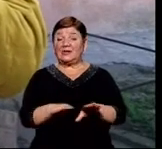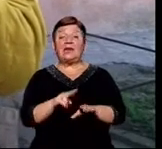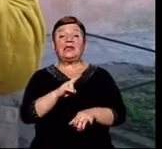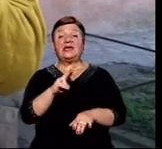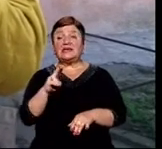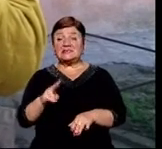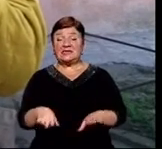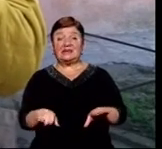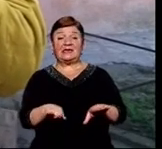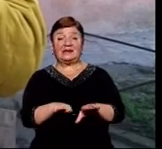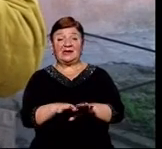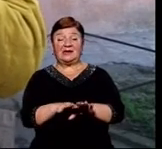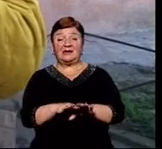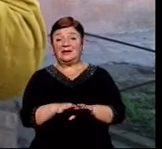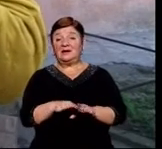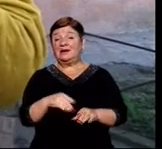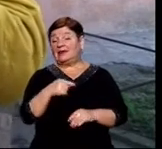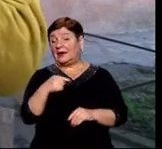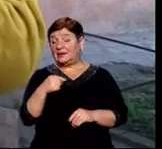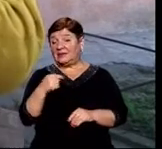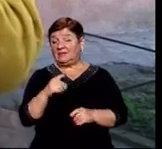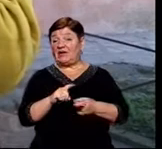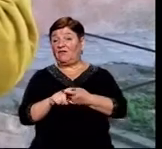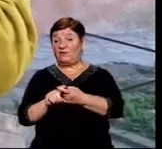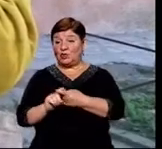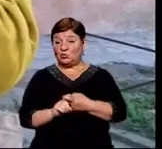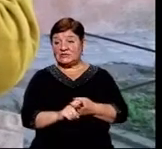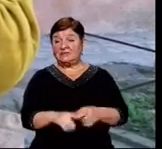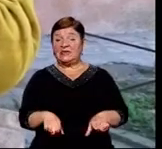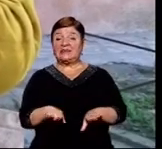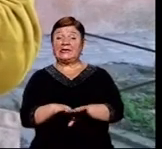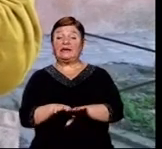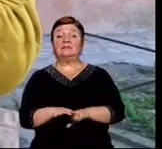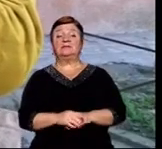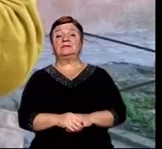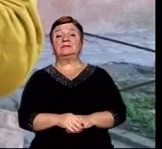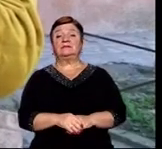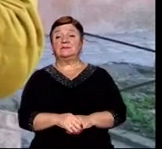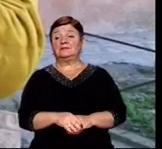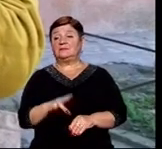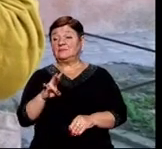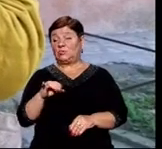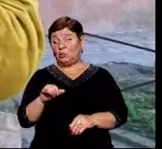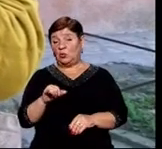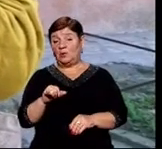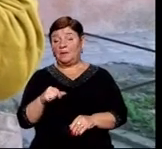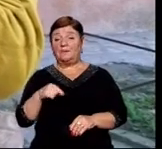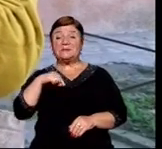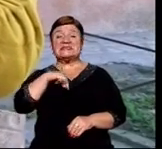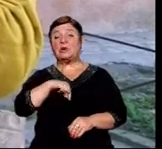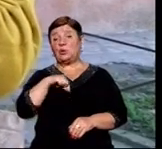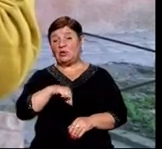такі негативні для людини віруси, бактерії, мікроби. Ну, воно